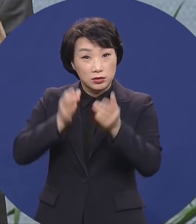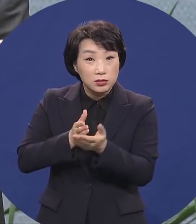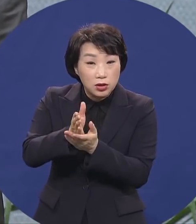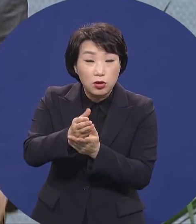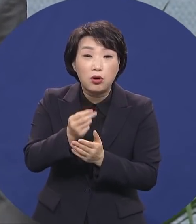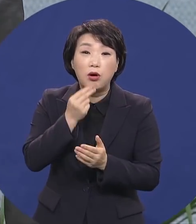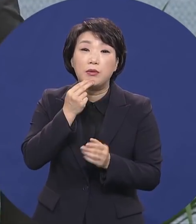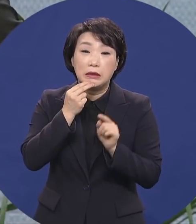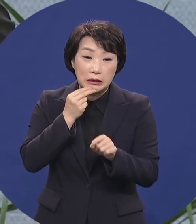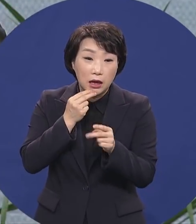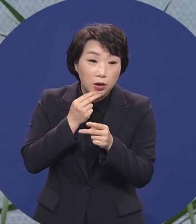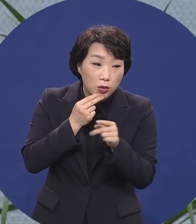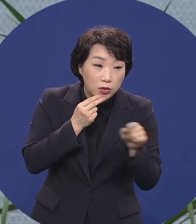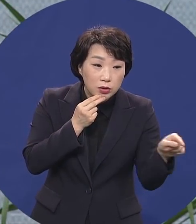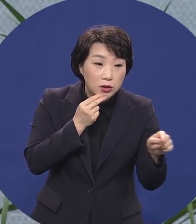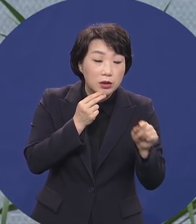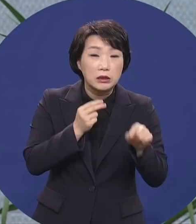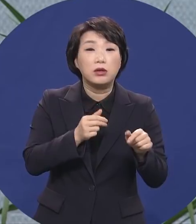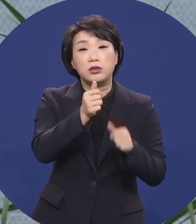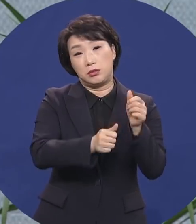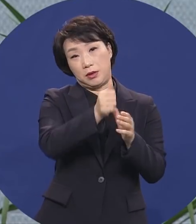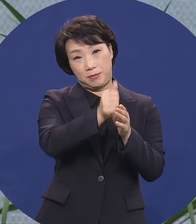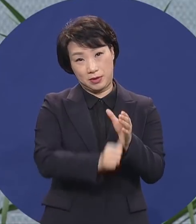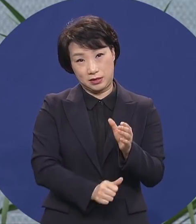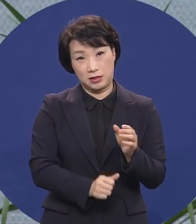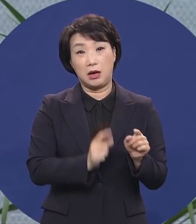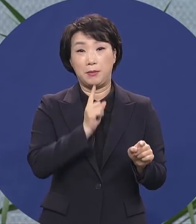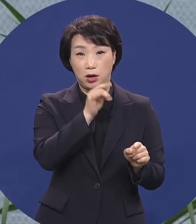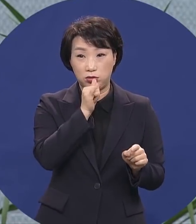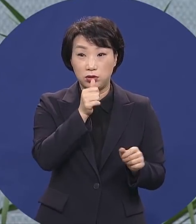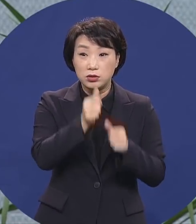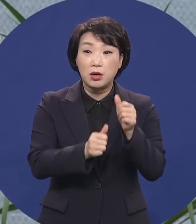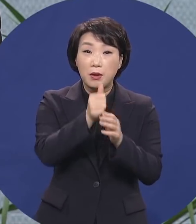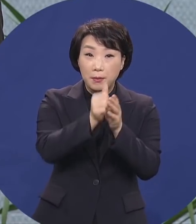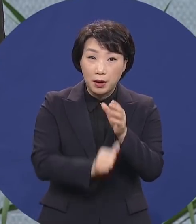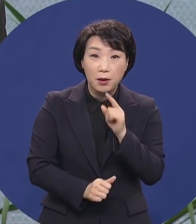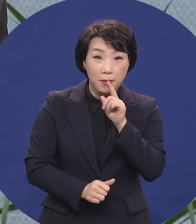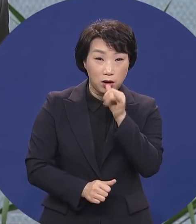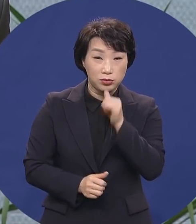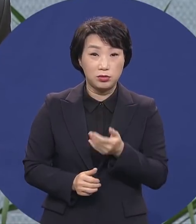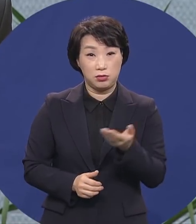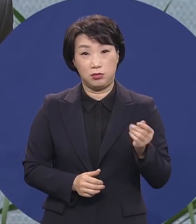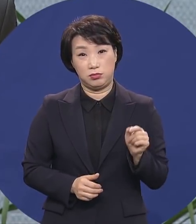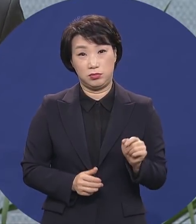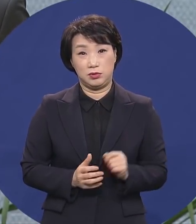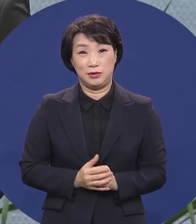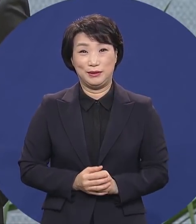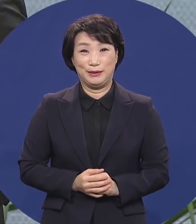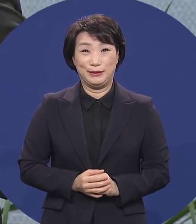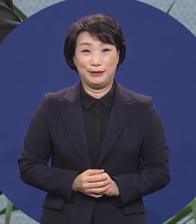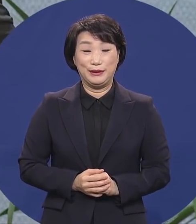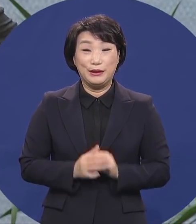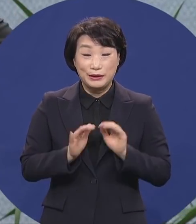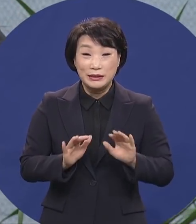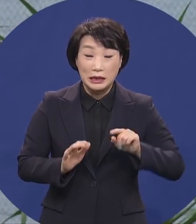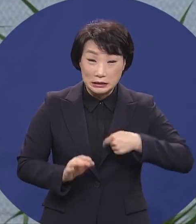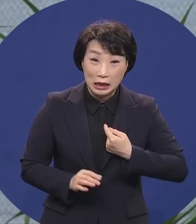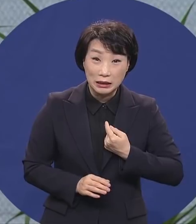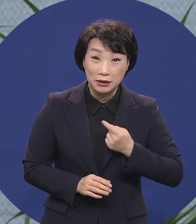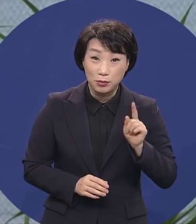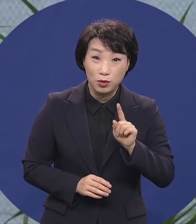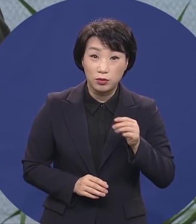못하는 이것이 이미 시험 들었다. 시험 들었다. 그 말이야. 시험 들었다. 근데